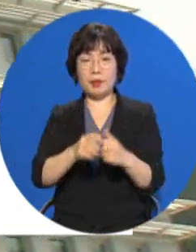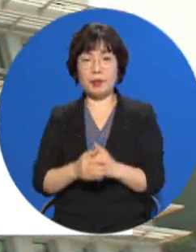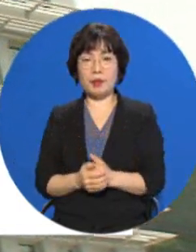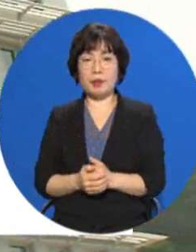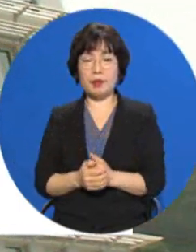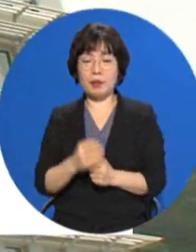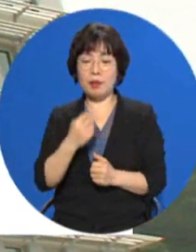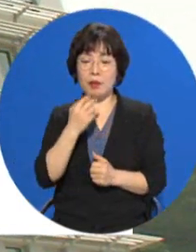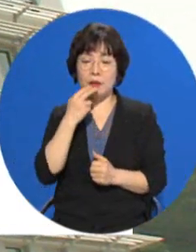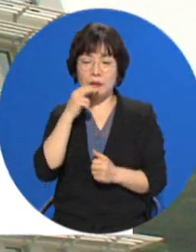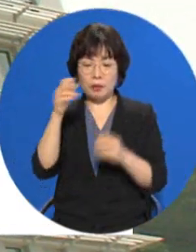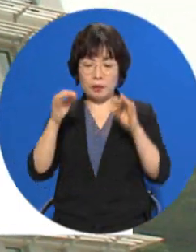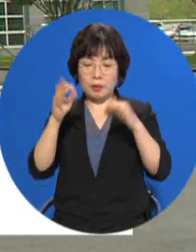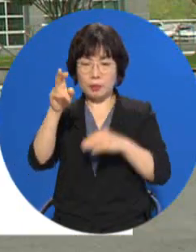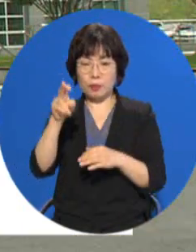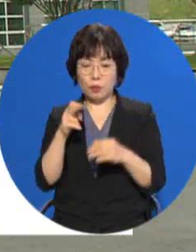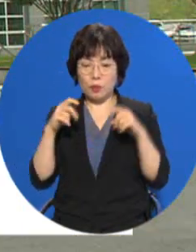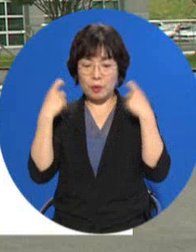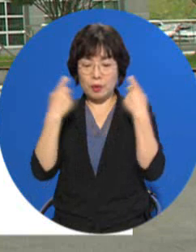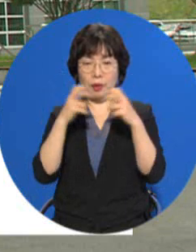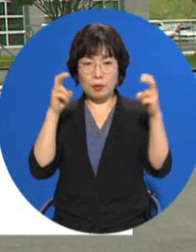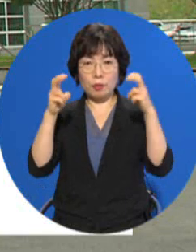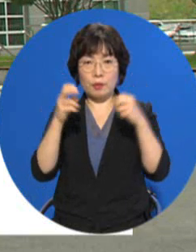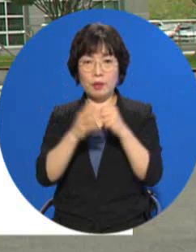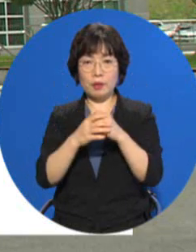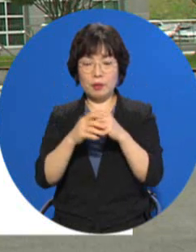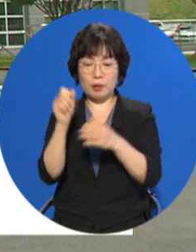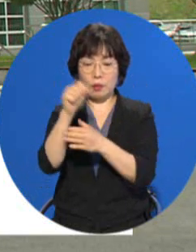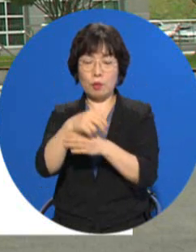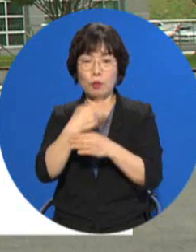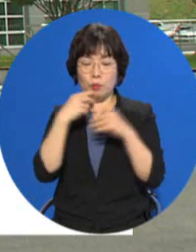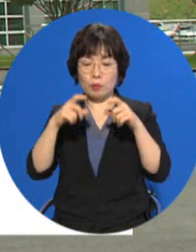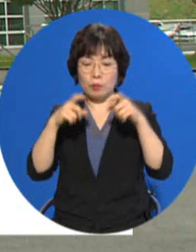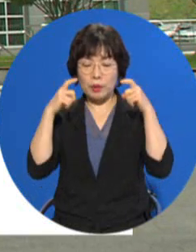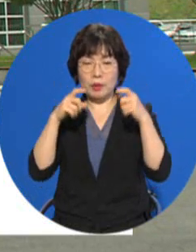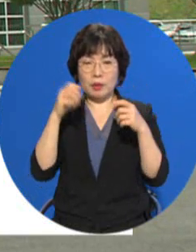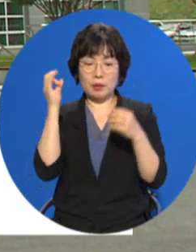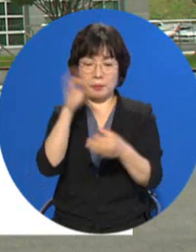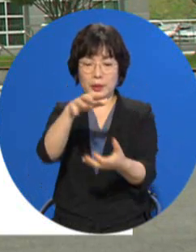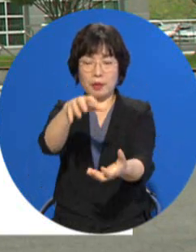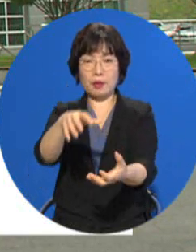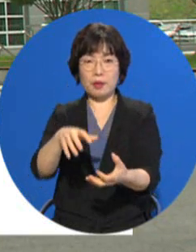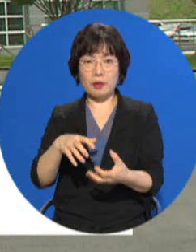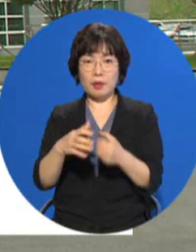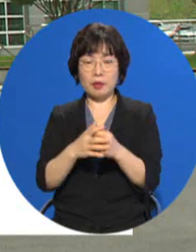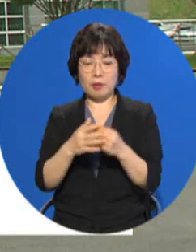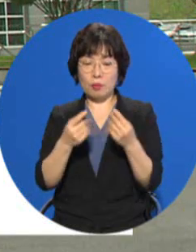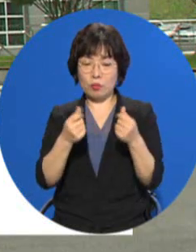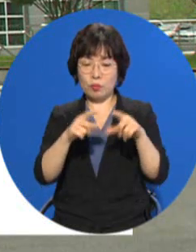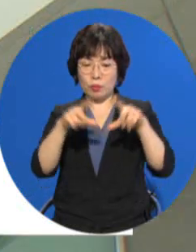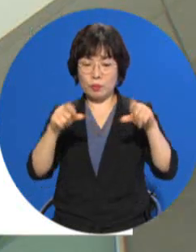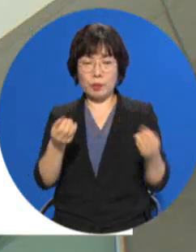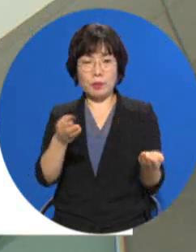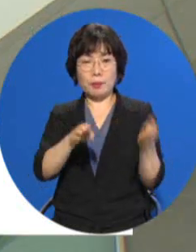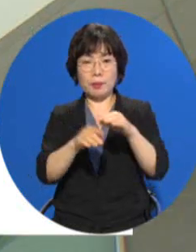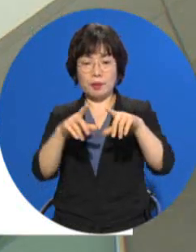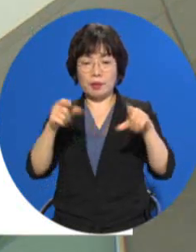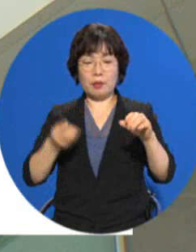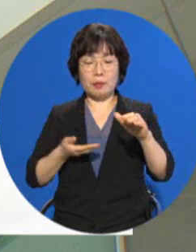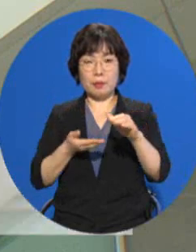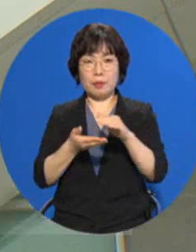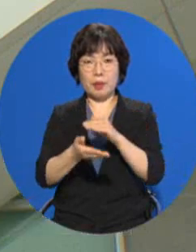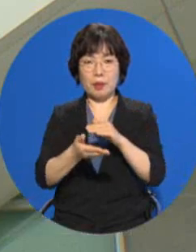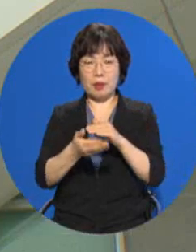등은 경기도 김포에 있는 자신의 업체에서 미인가 벌크 마스크를 대량으로 사들인 뒤 유사 포장지에 벌크 마스크를